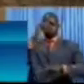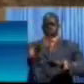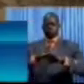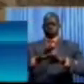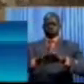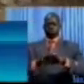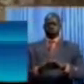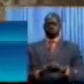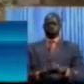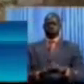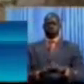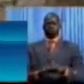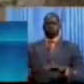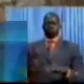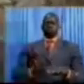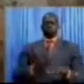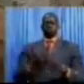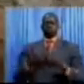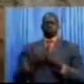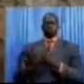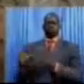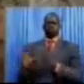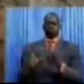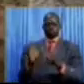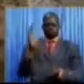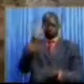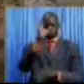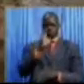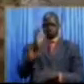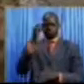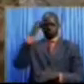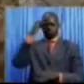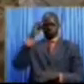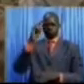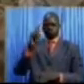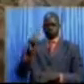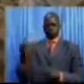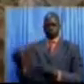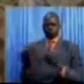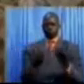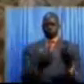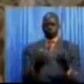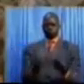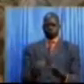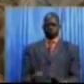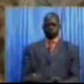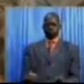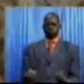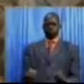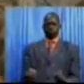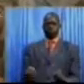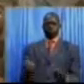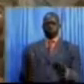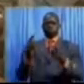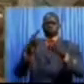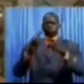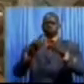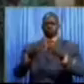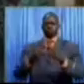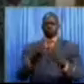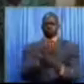avons fait des investigations pour apporter des solutions à la dégradation de cet